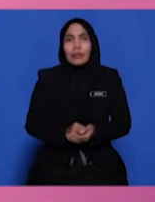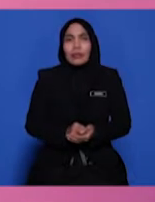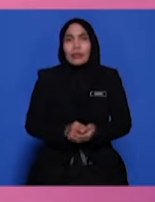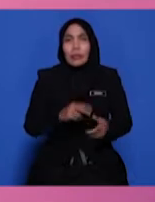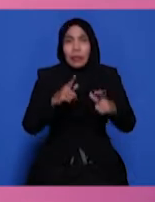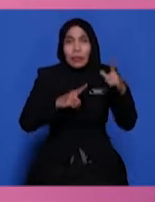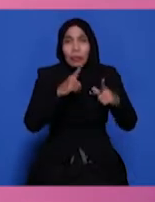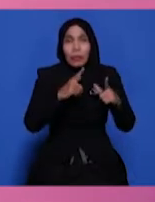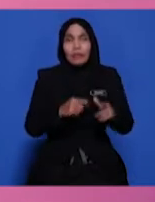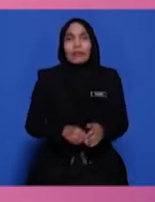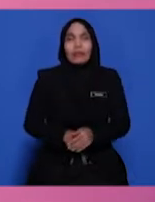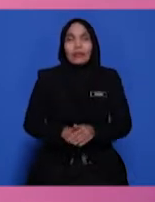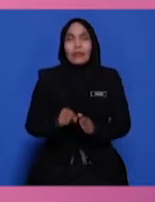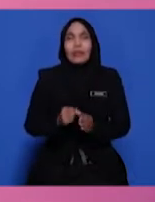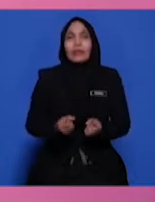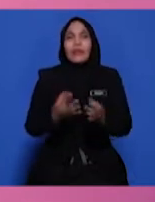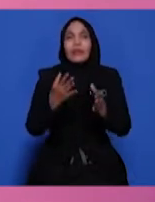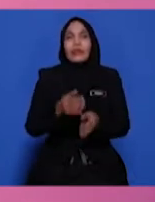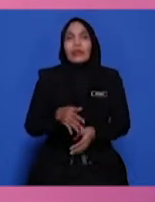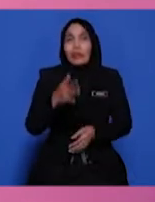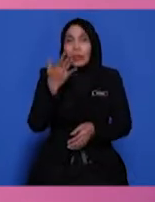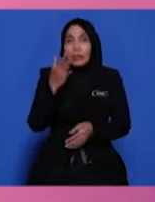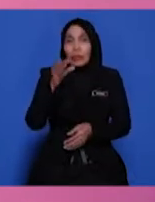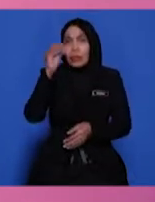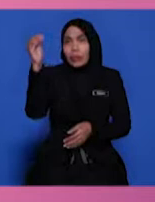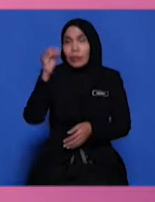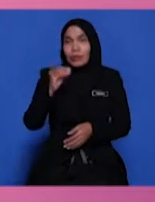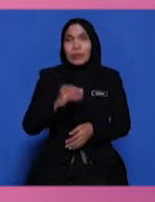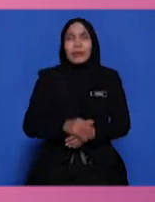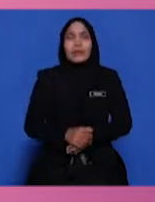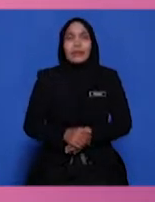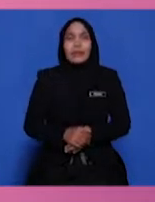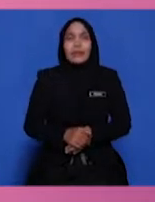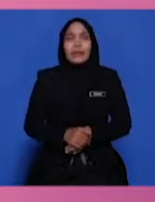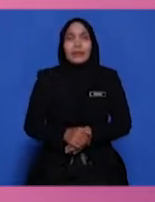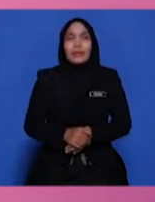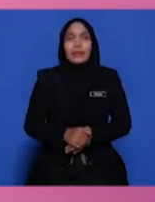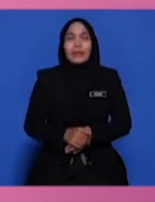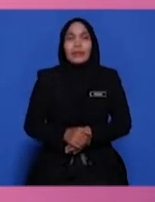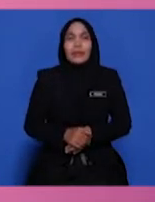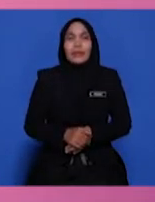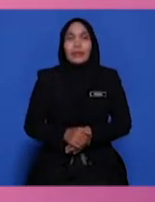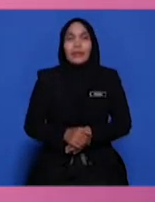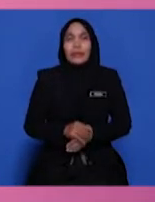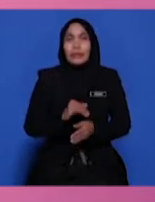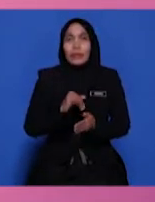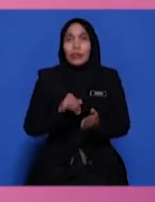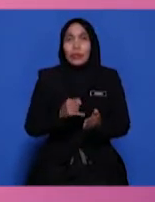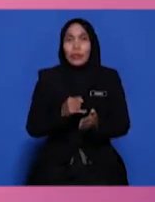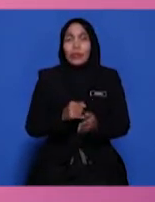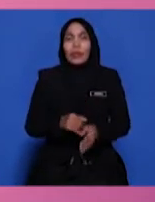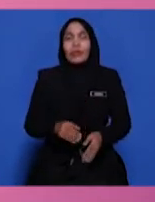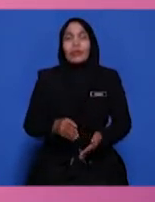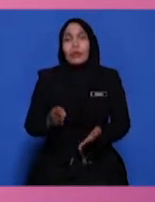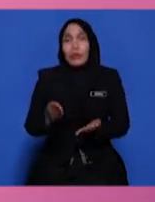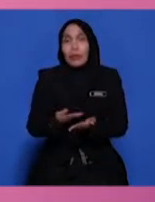sebanyak 15%, iaitu sebanyak RM105. Jumlah perbelanjaan bulanan baharu